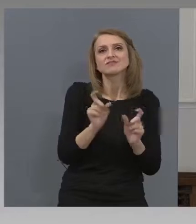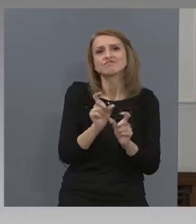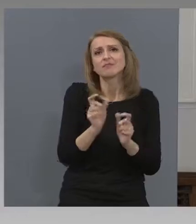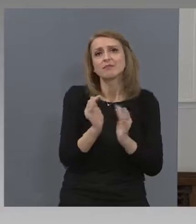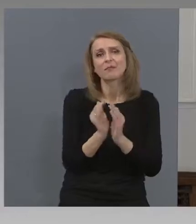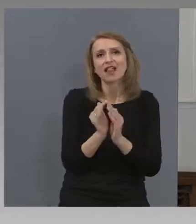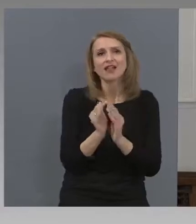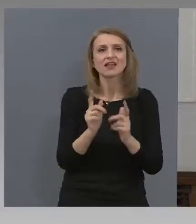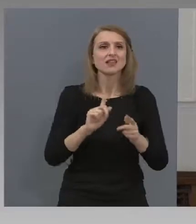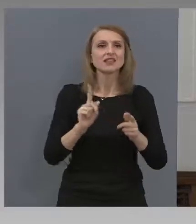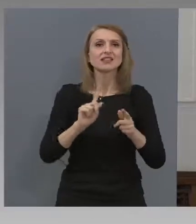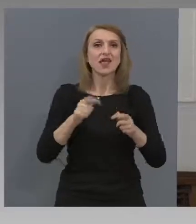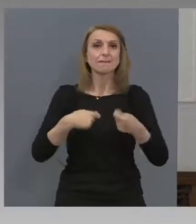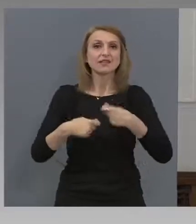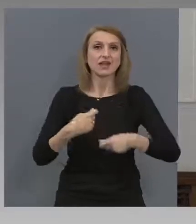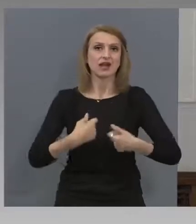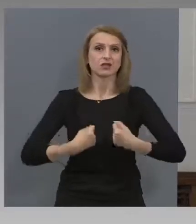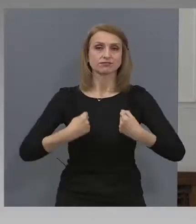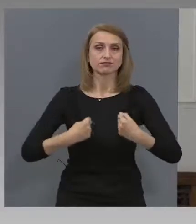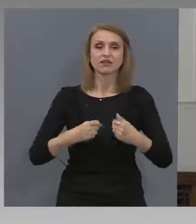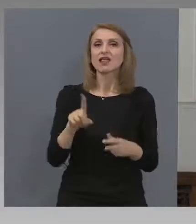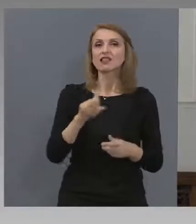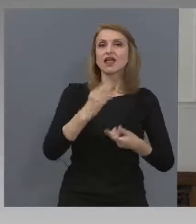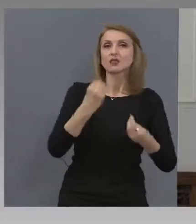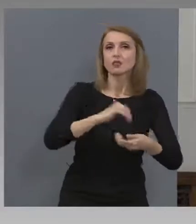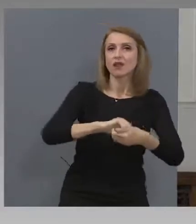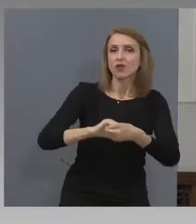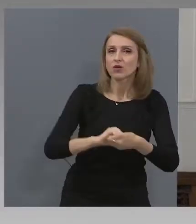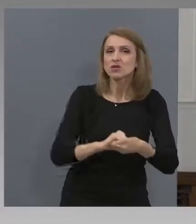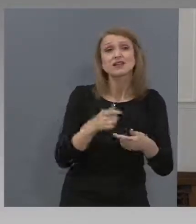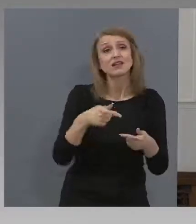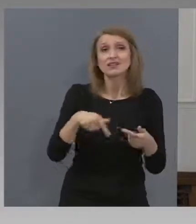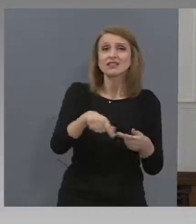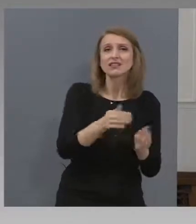неустойчиви, неорганизирани и за тях наистина е проблем